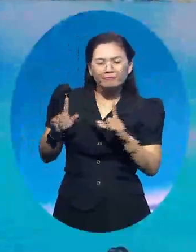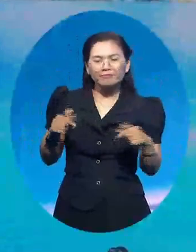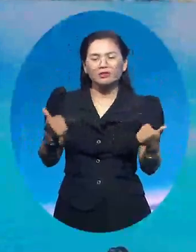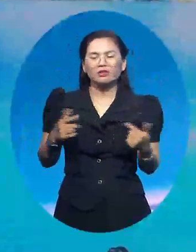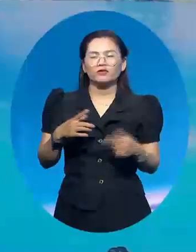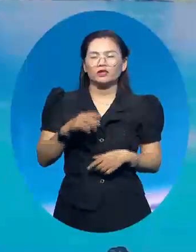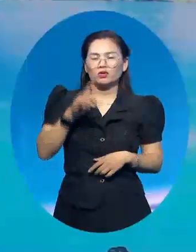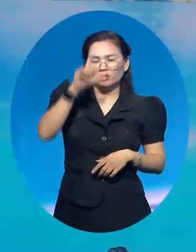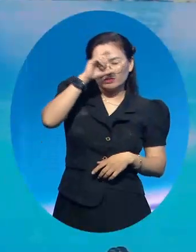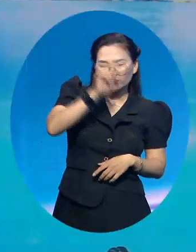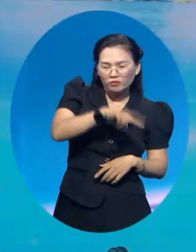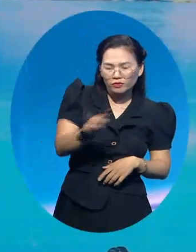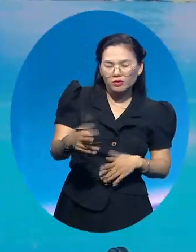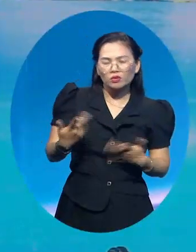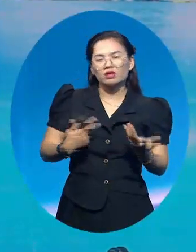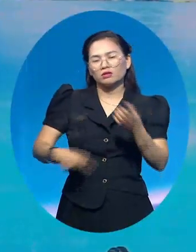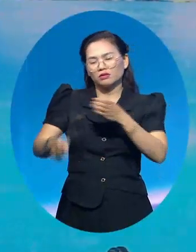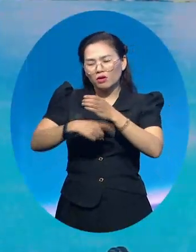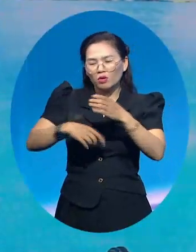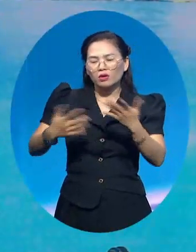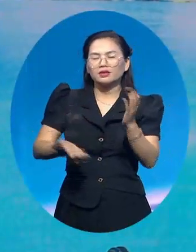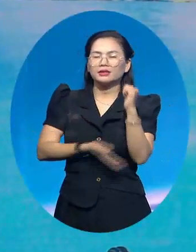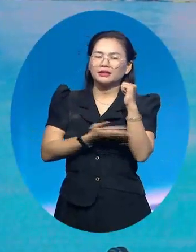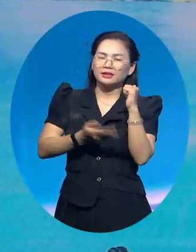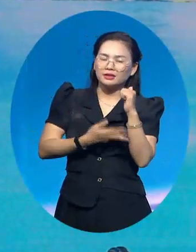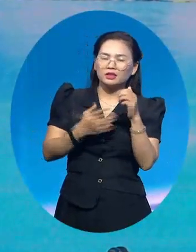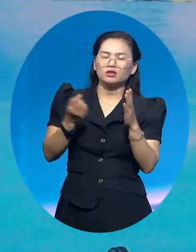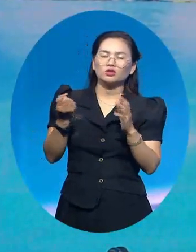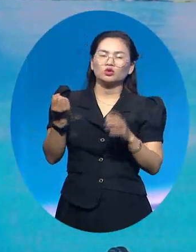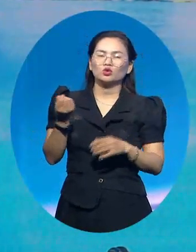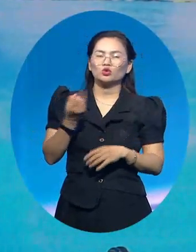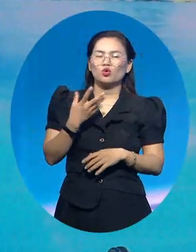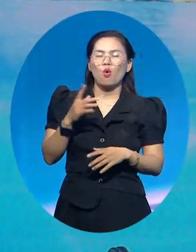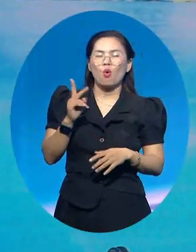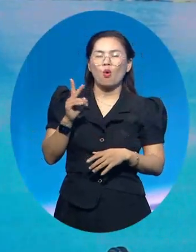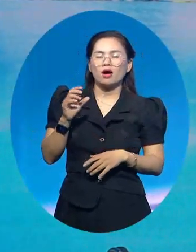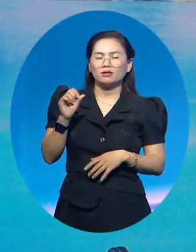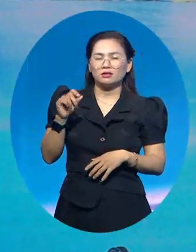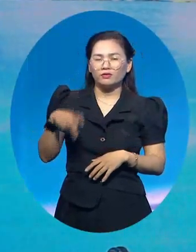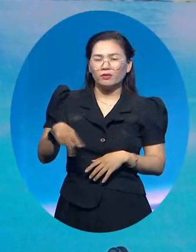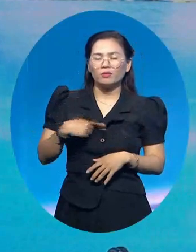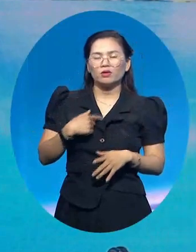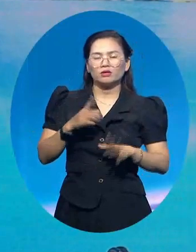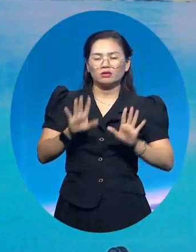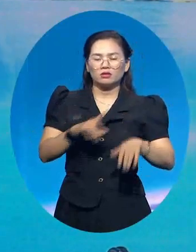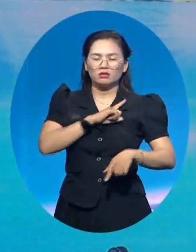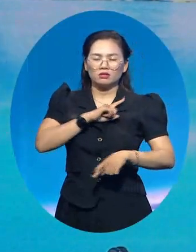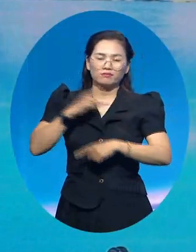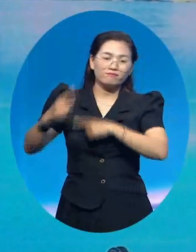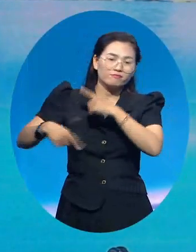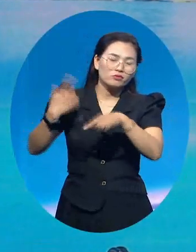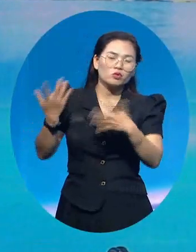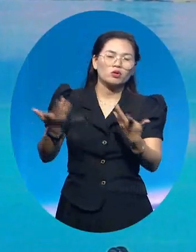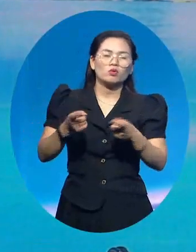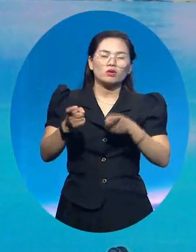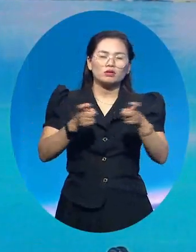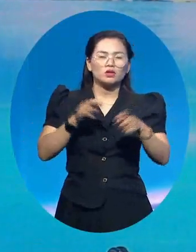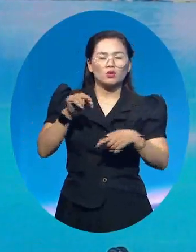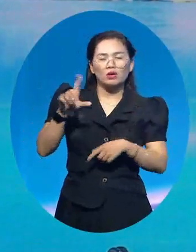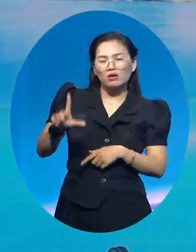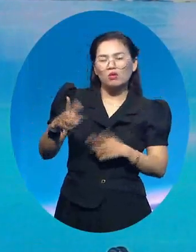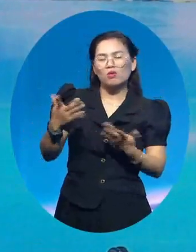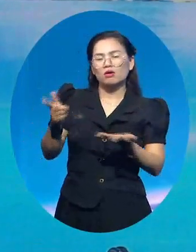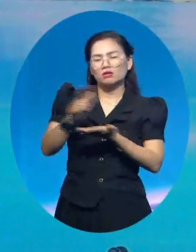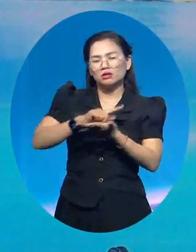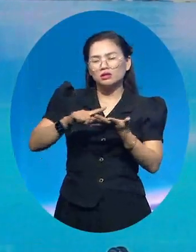chăn nuôi, sản xuất, cung ứng cho đến xây dựng, số hóa sản phẩm, quản trị sản xuất tự động, quản trị nguồn lực, xây dựng hệ thống cơ sở